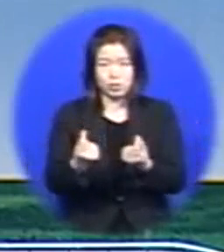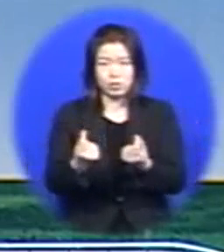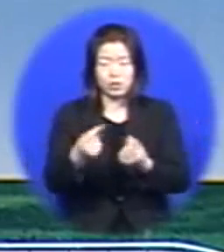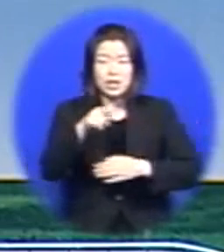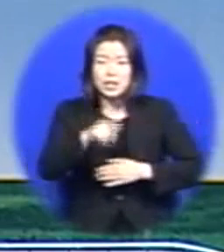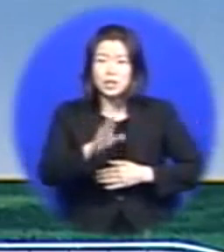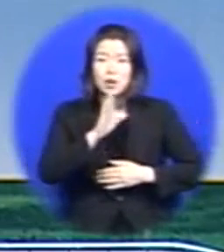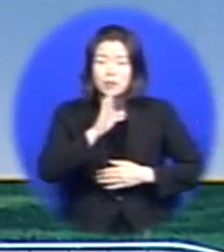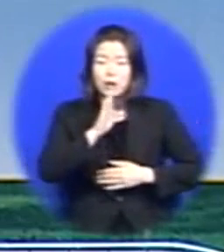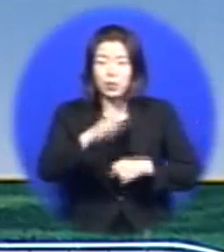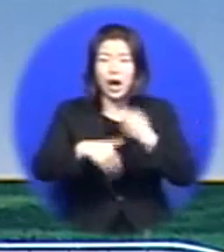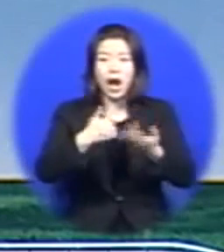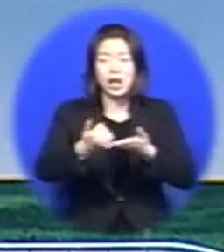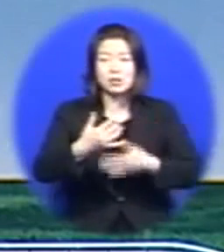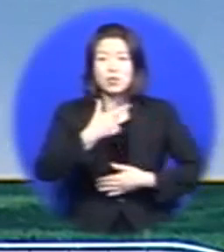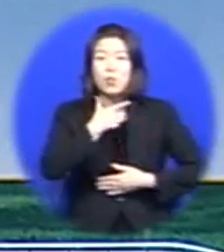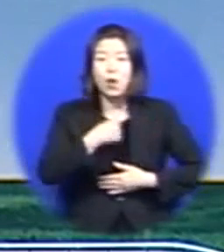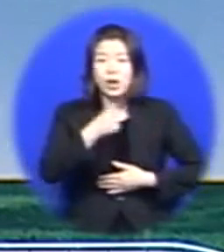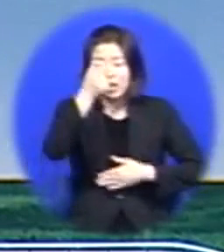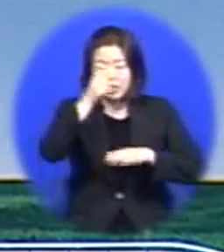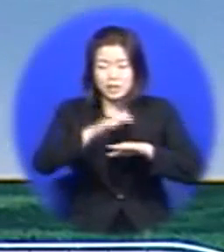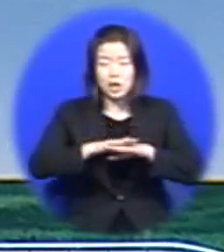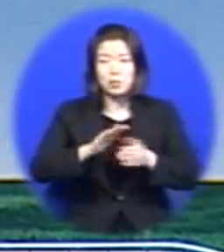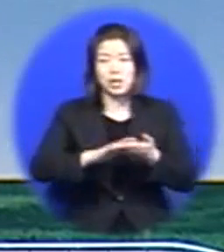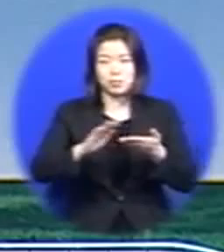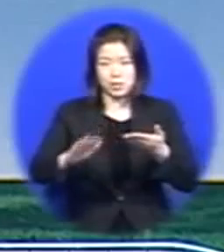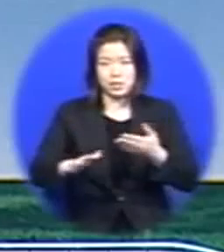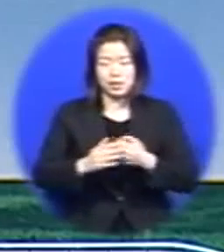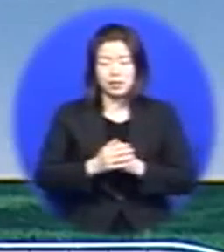하나님이 원하시는 예배라는 겁니다.